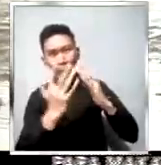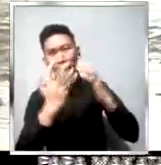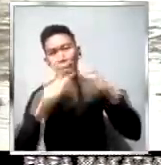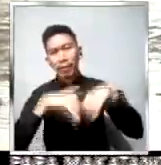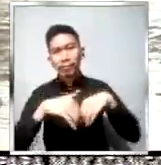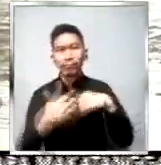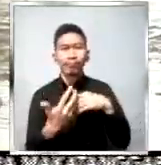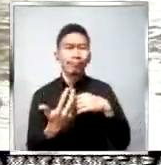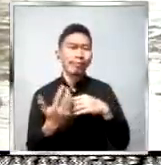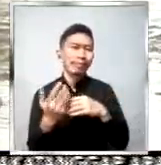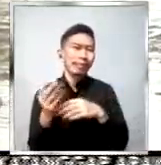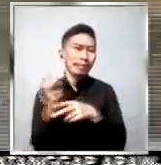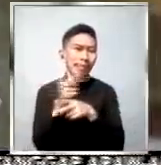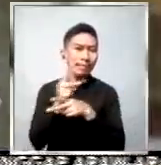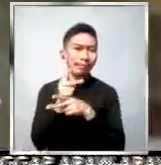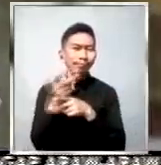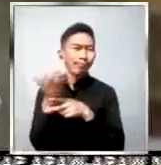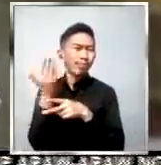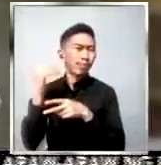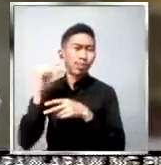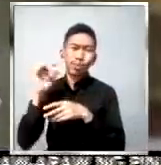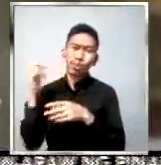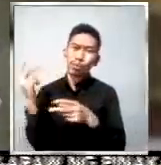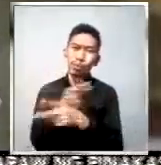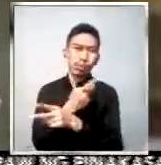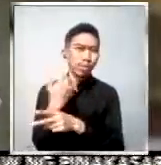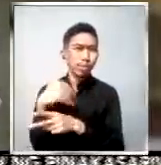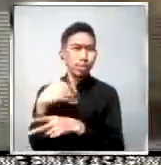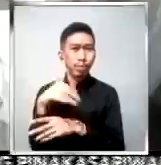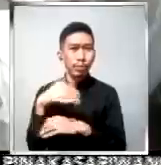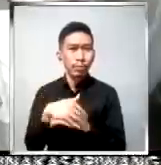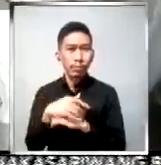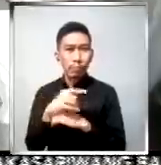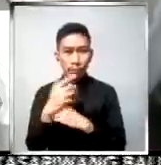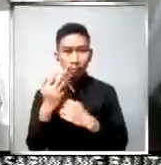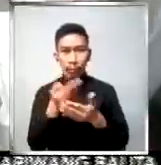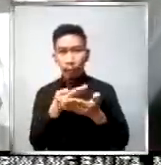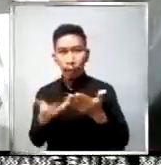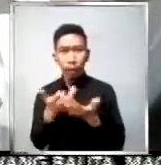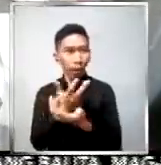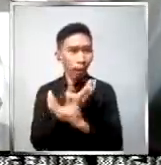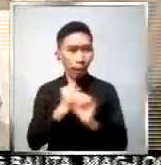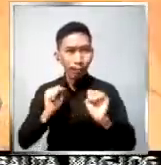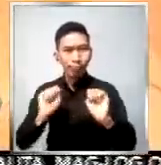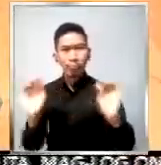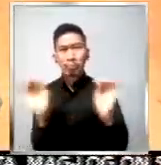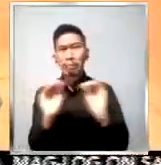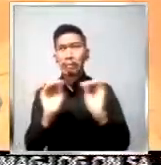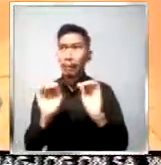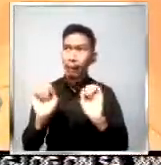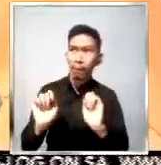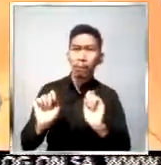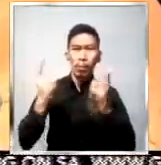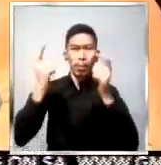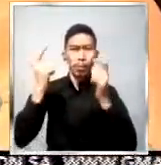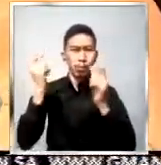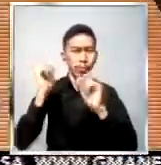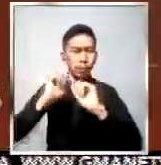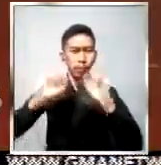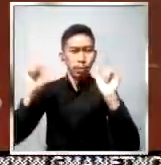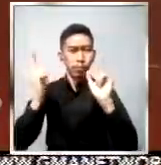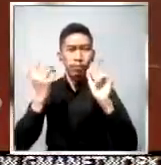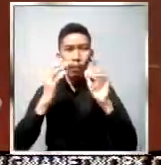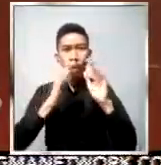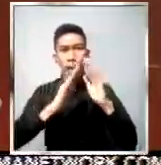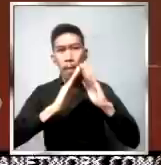nung Unday eh. Wala kaming nasib na mga gamit nun. Biglaan po kasi yun eh. Nawalan kami ng bahay nung naanod.